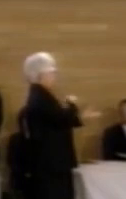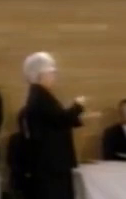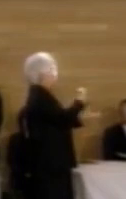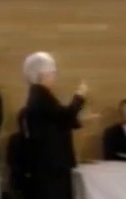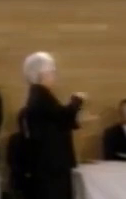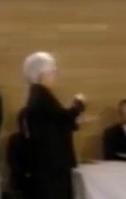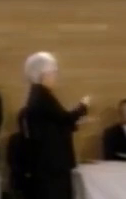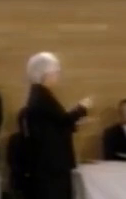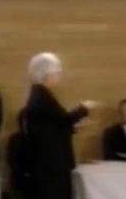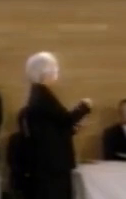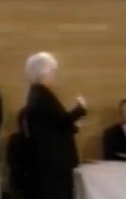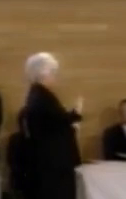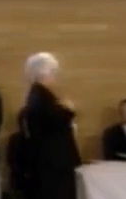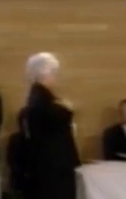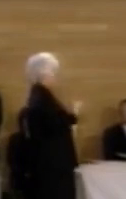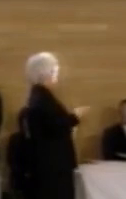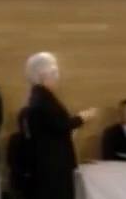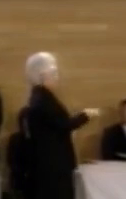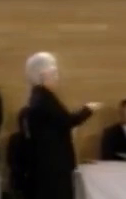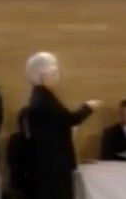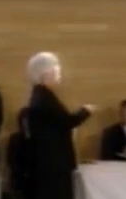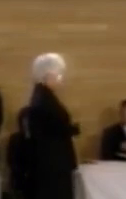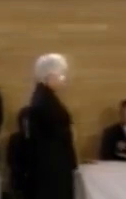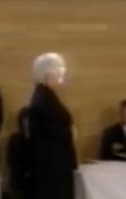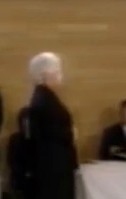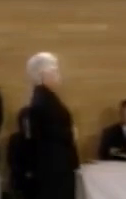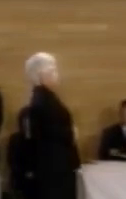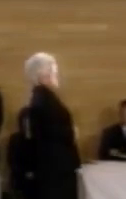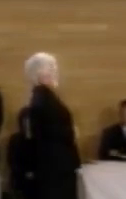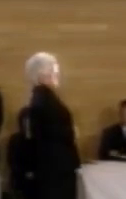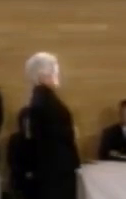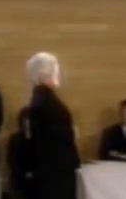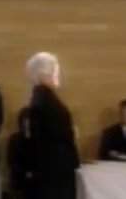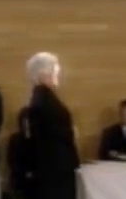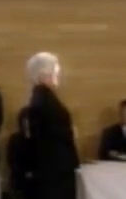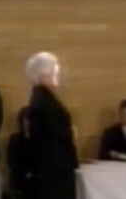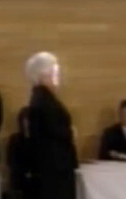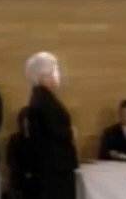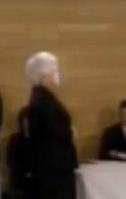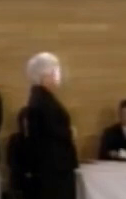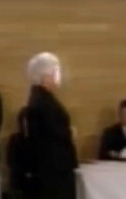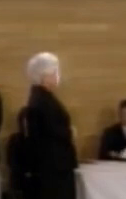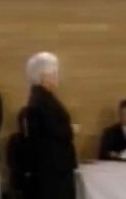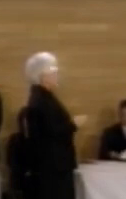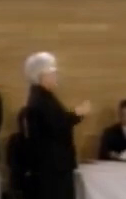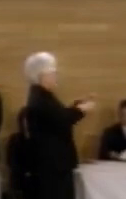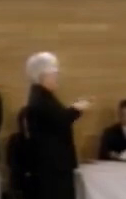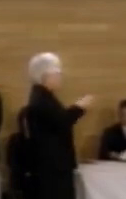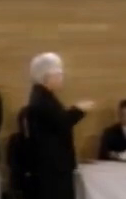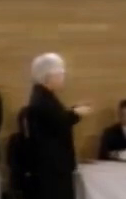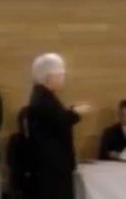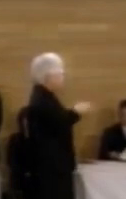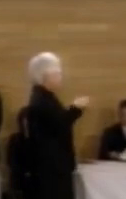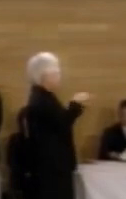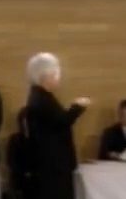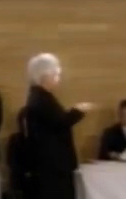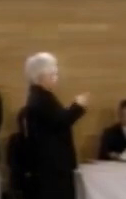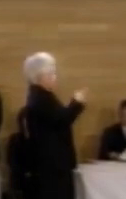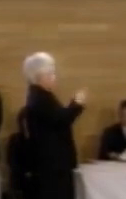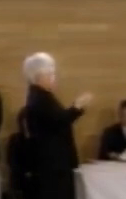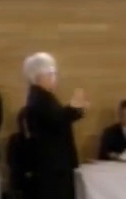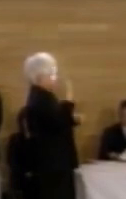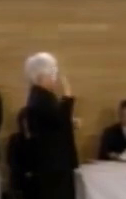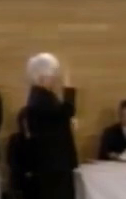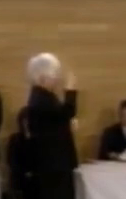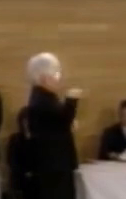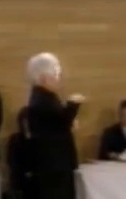たな担い手となりつつあります。害獣として扱われていた日本鹿に